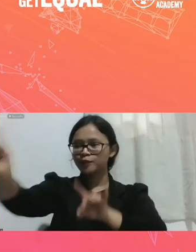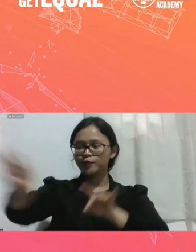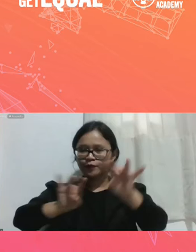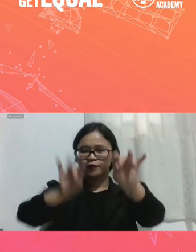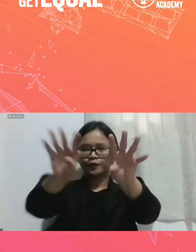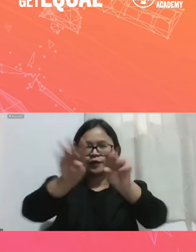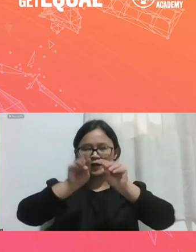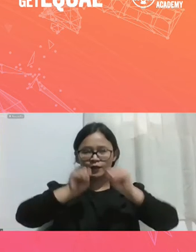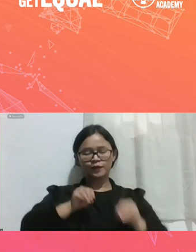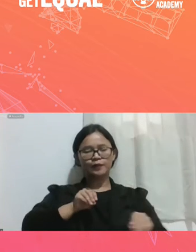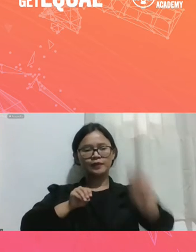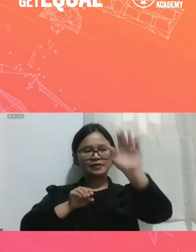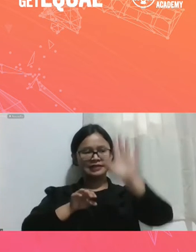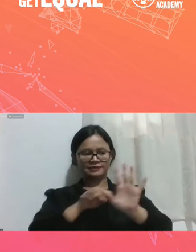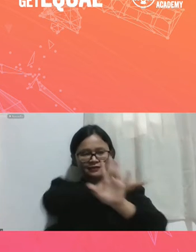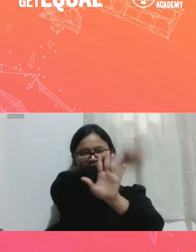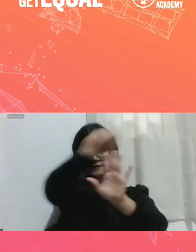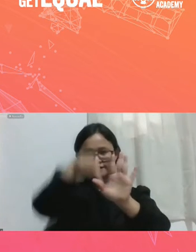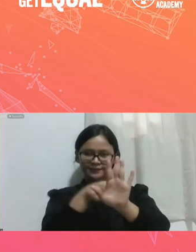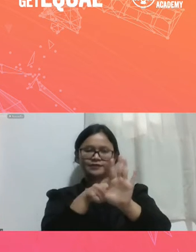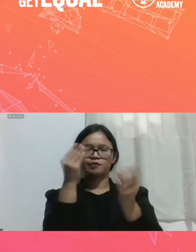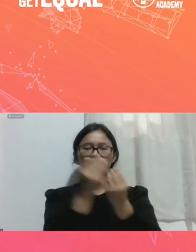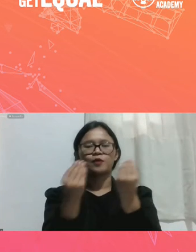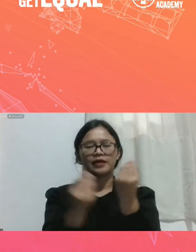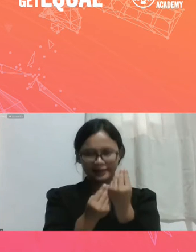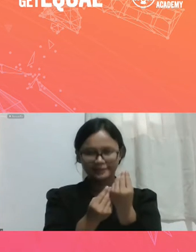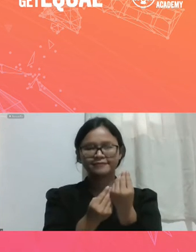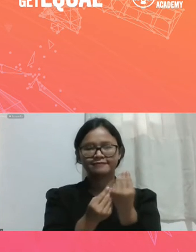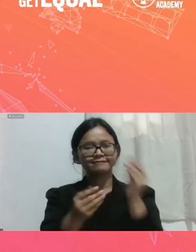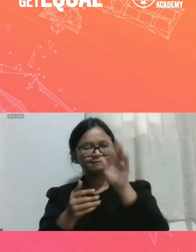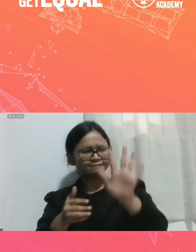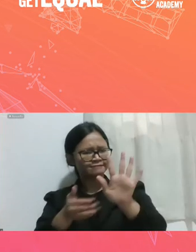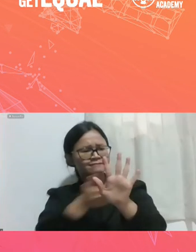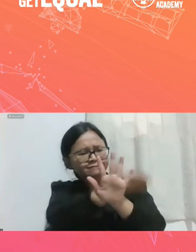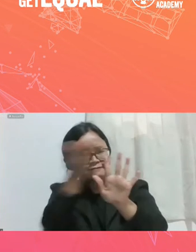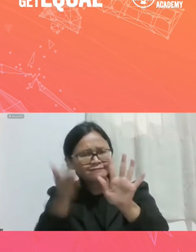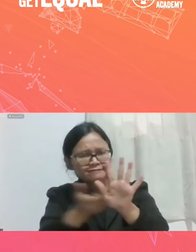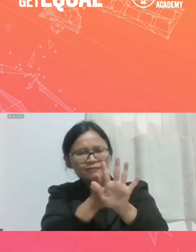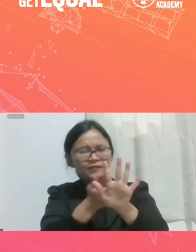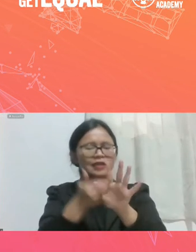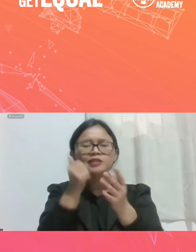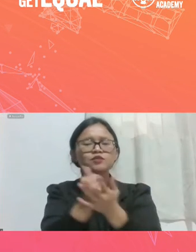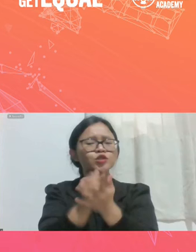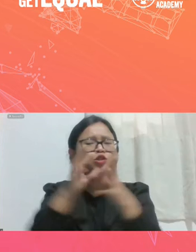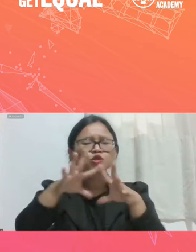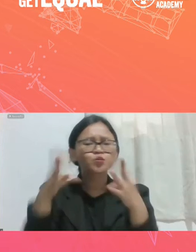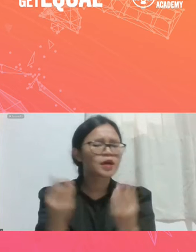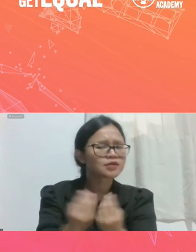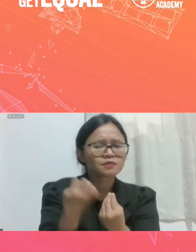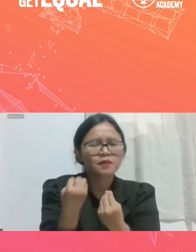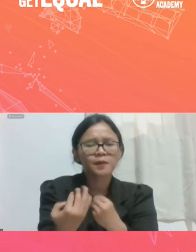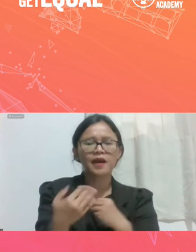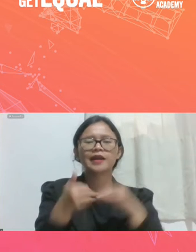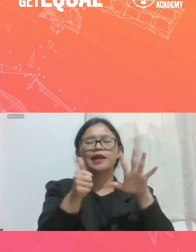pemimpin dan orang berpengaruh pada kegiatan Girls Take Over. Kelima anak ini terpilih dari 600-an anak lain